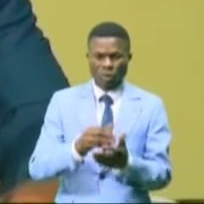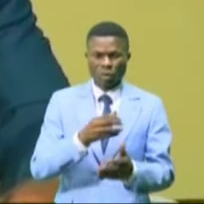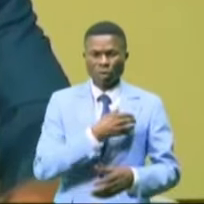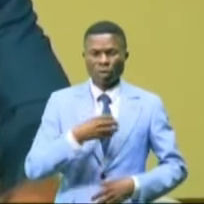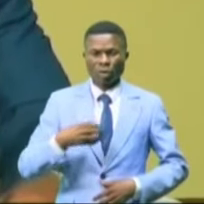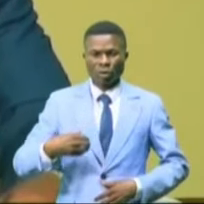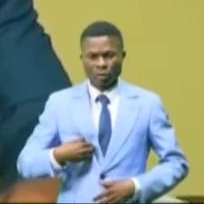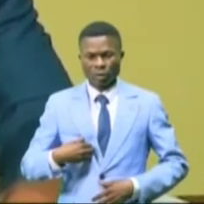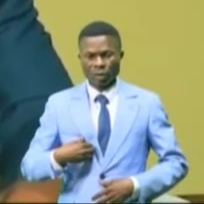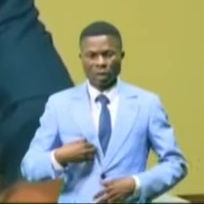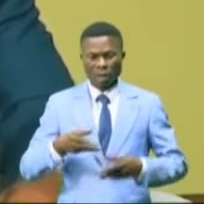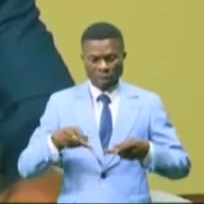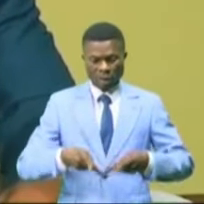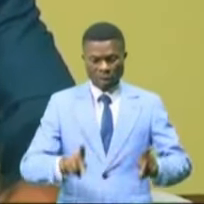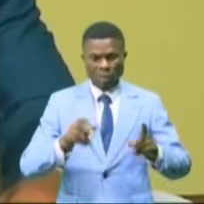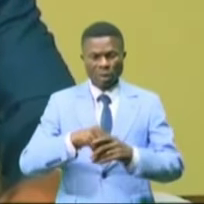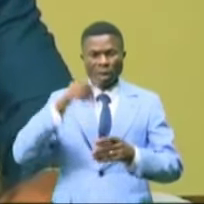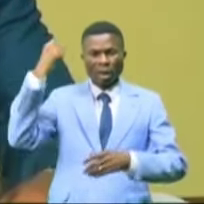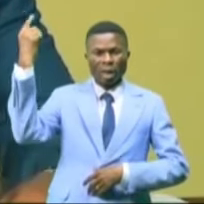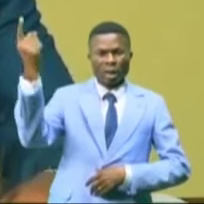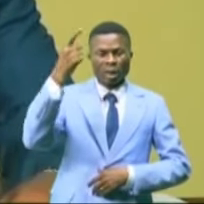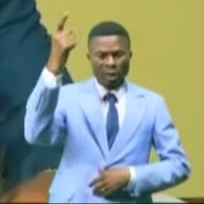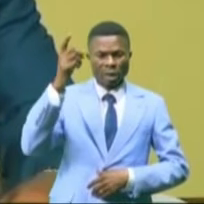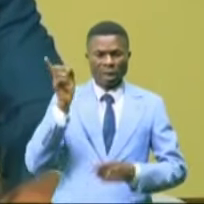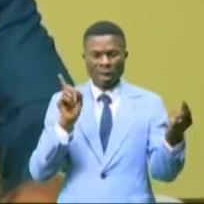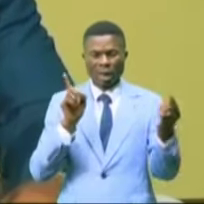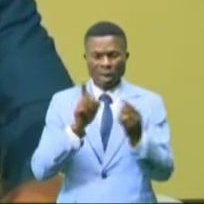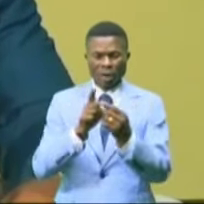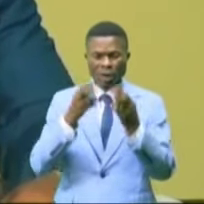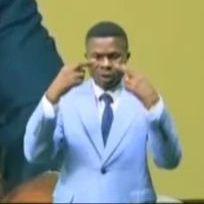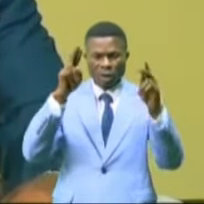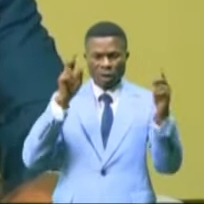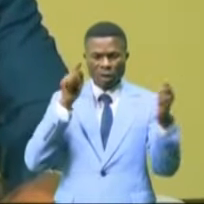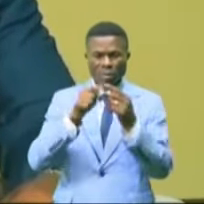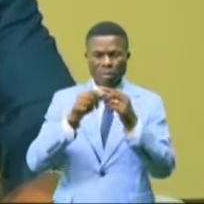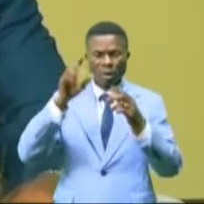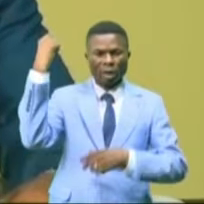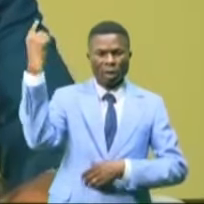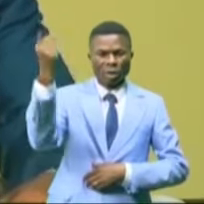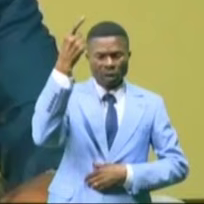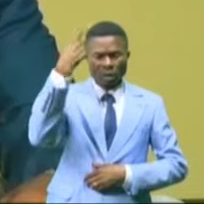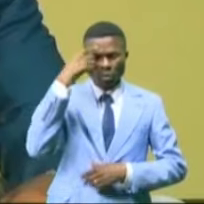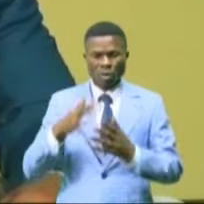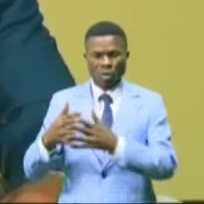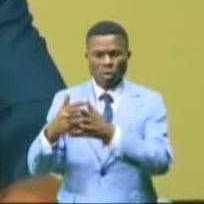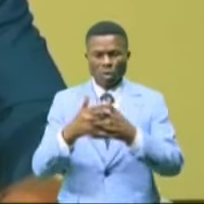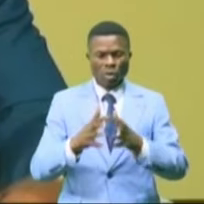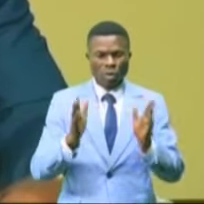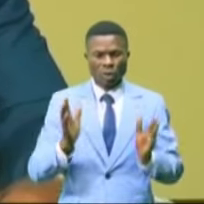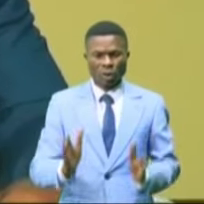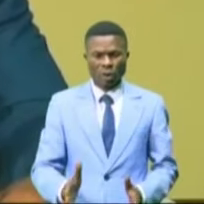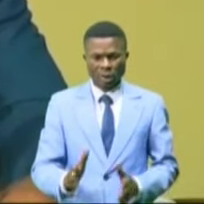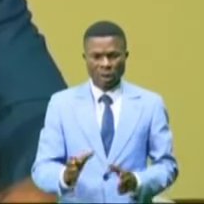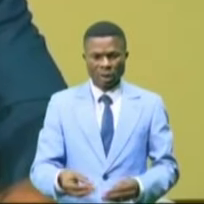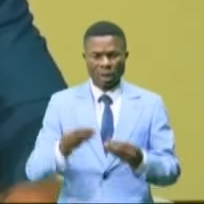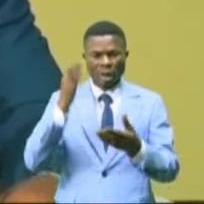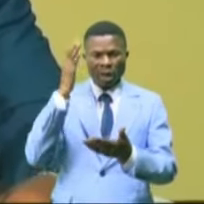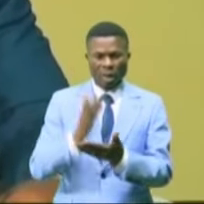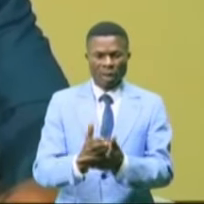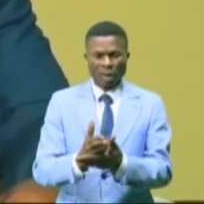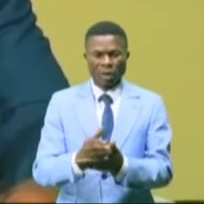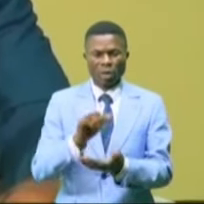femmes permet au monde de se rapprocher des objectifs mondiaux des Nations Unies visant à mettre fin à